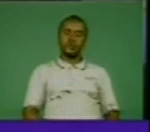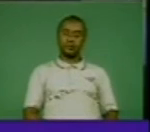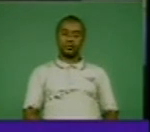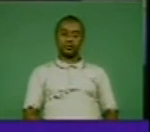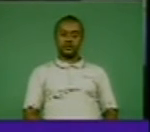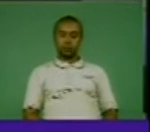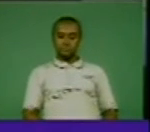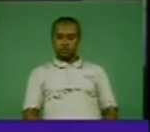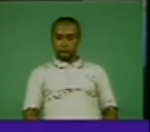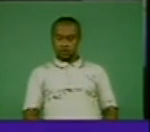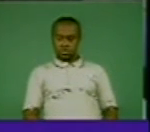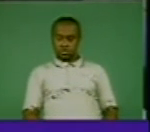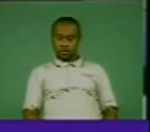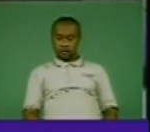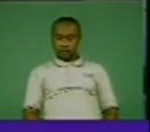ili